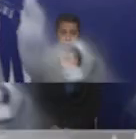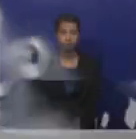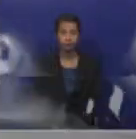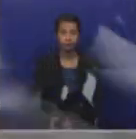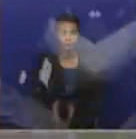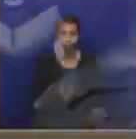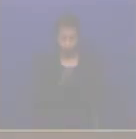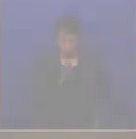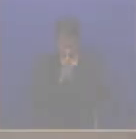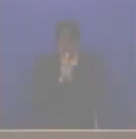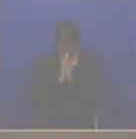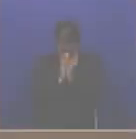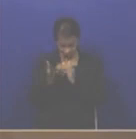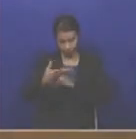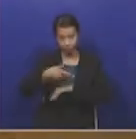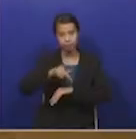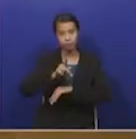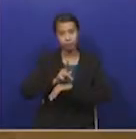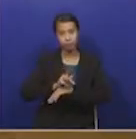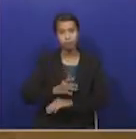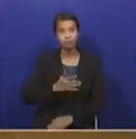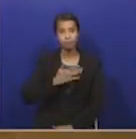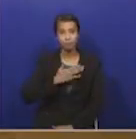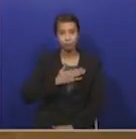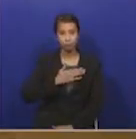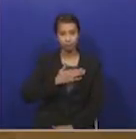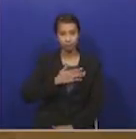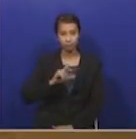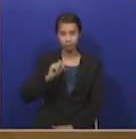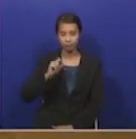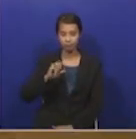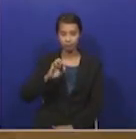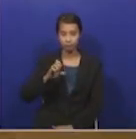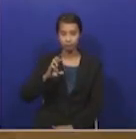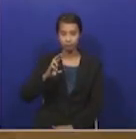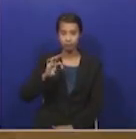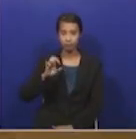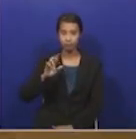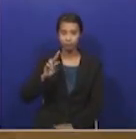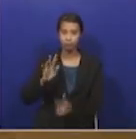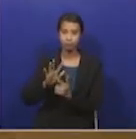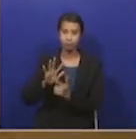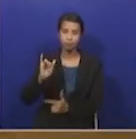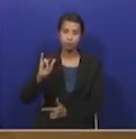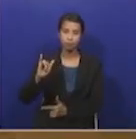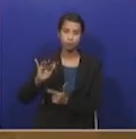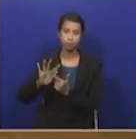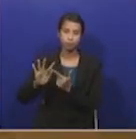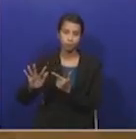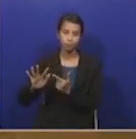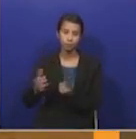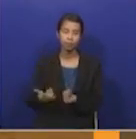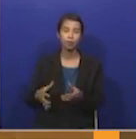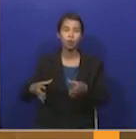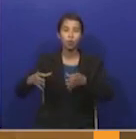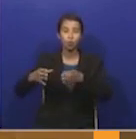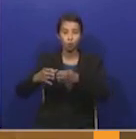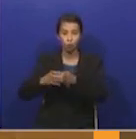กับเรียนท่านประธานที่เคารพค่ะสิริกัญญาตันสกุลผู้แทนราษฎรแบบบัญชีรายชื่อพรรคก้าวไกล